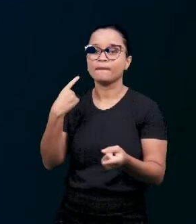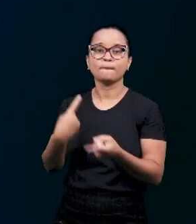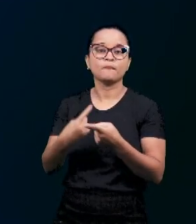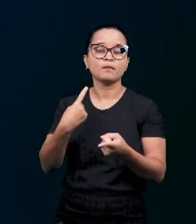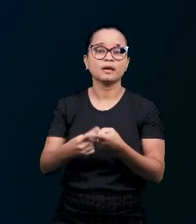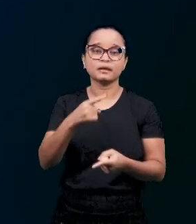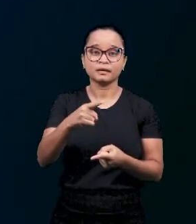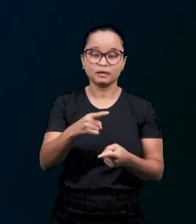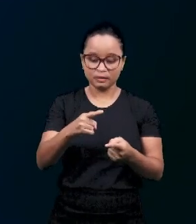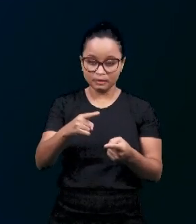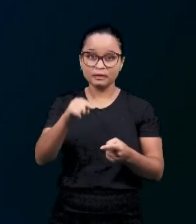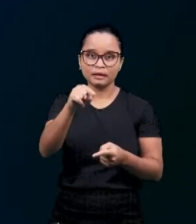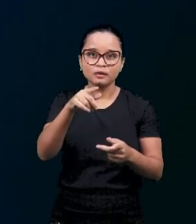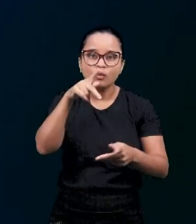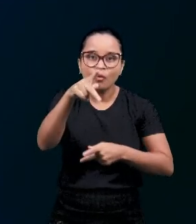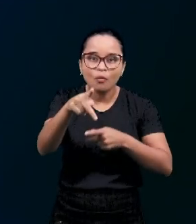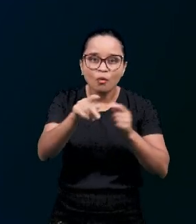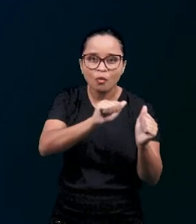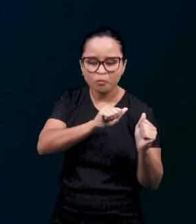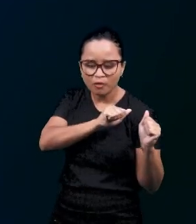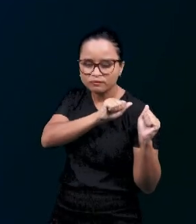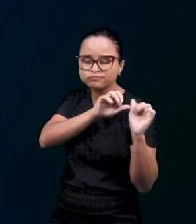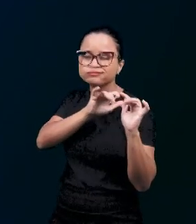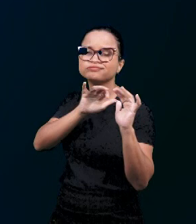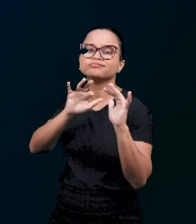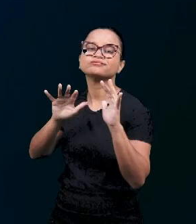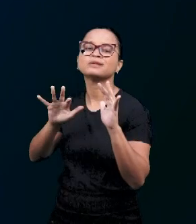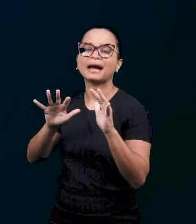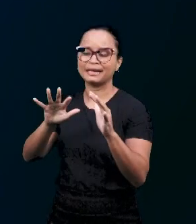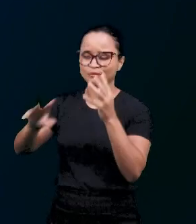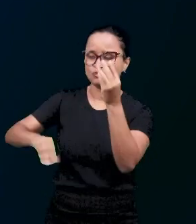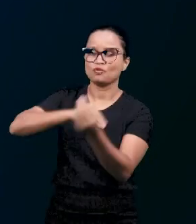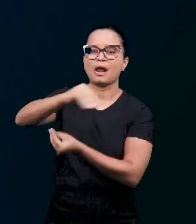du Père, qui a laissé que la foule l'entoure, et ainsi